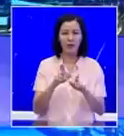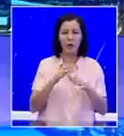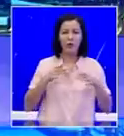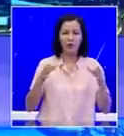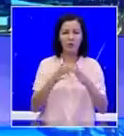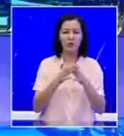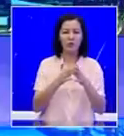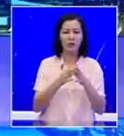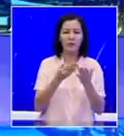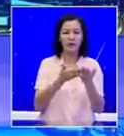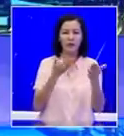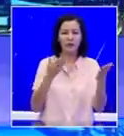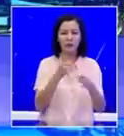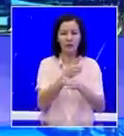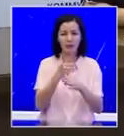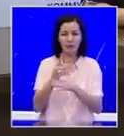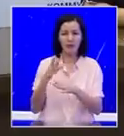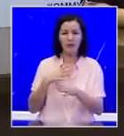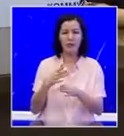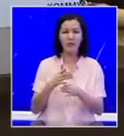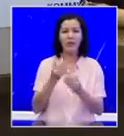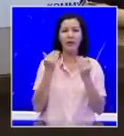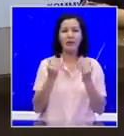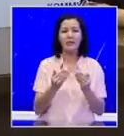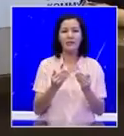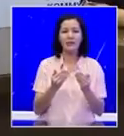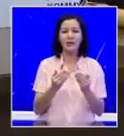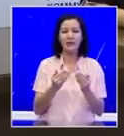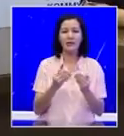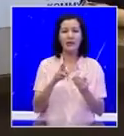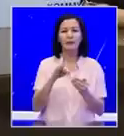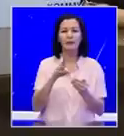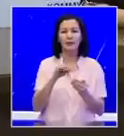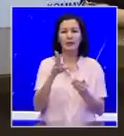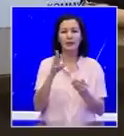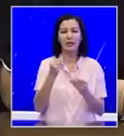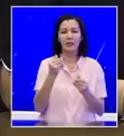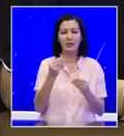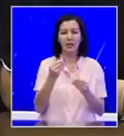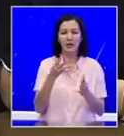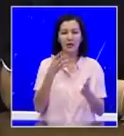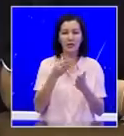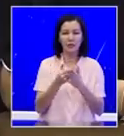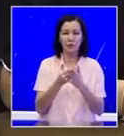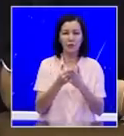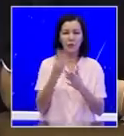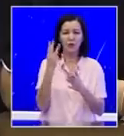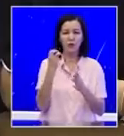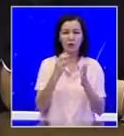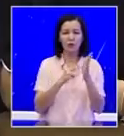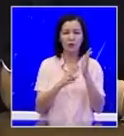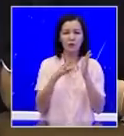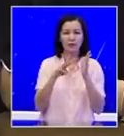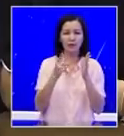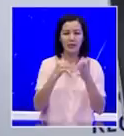жинап ауызашар беруге тыйым салынады. Заманына қарай амалы. Биыл пітір садақаның мөлшері адам басына 370 теңге